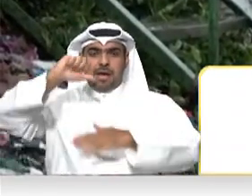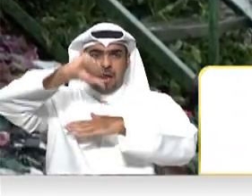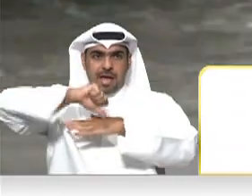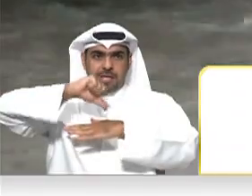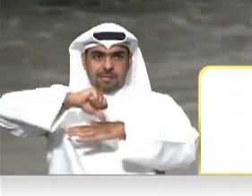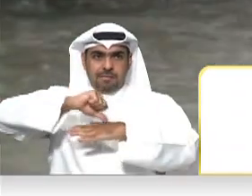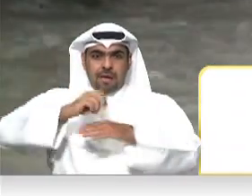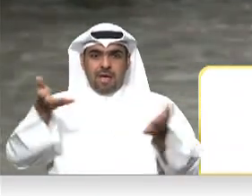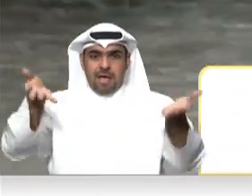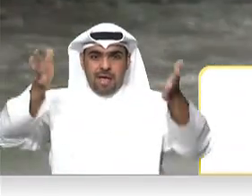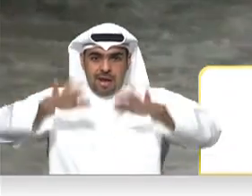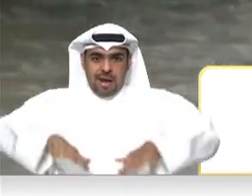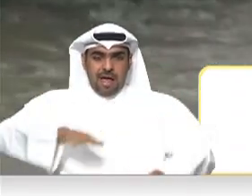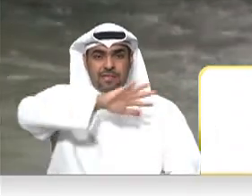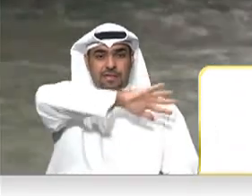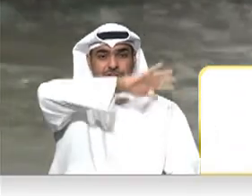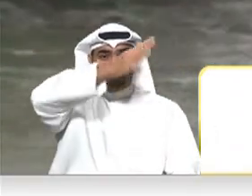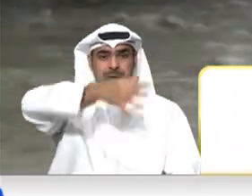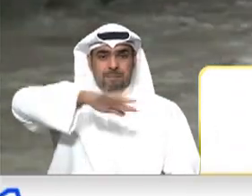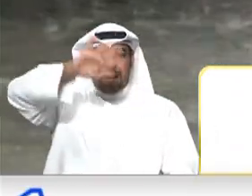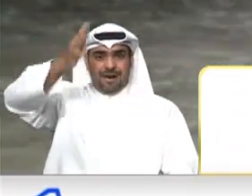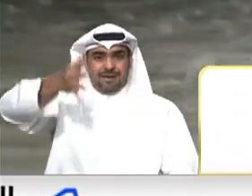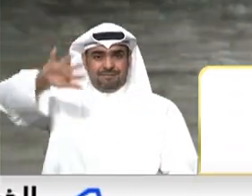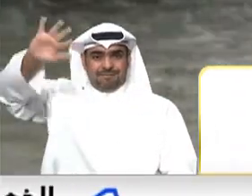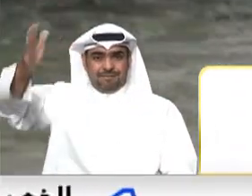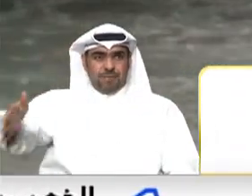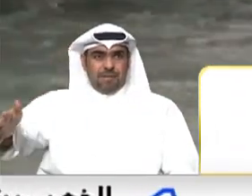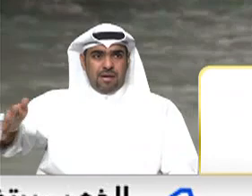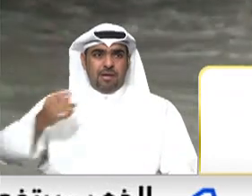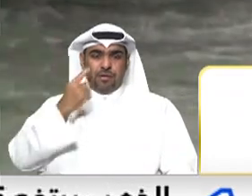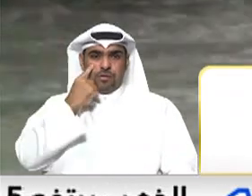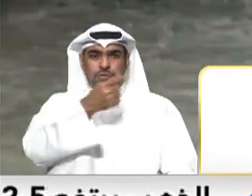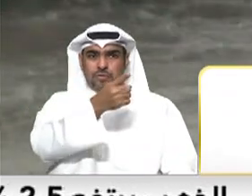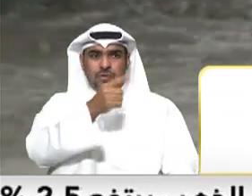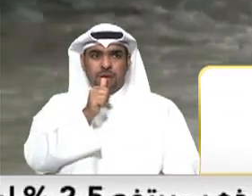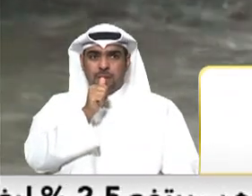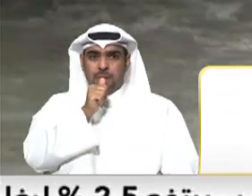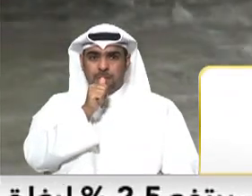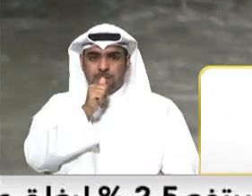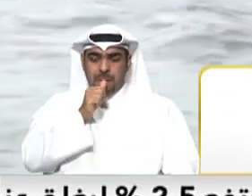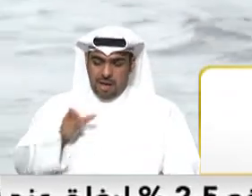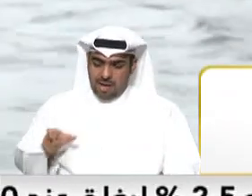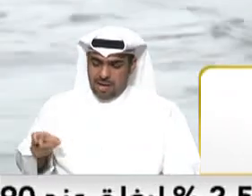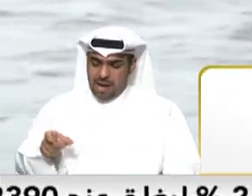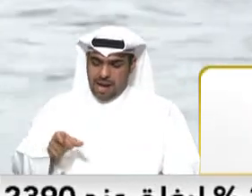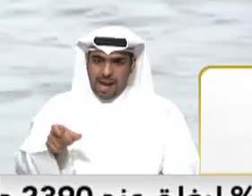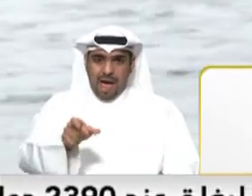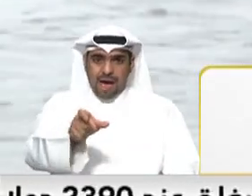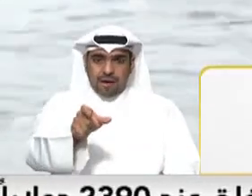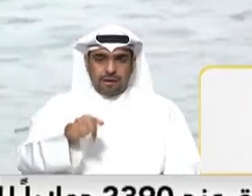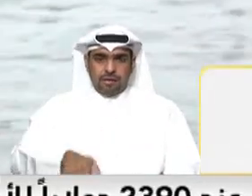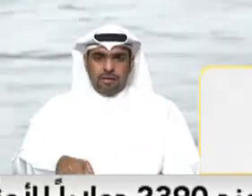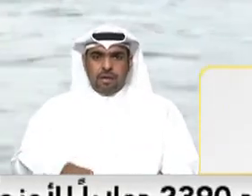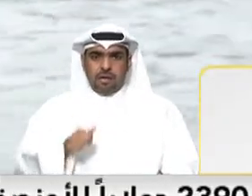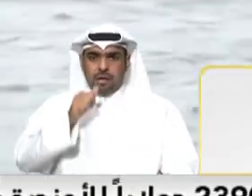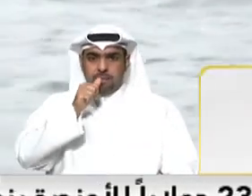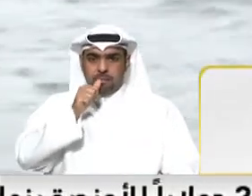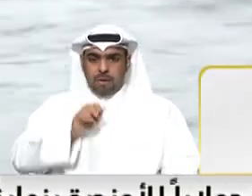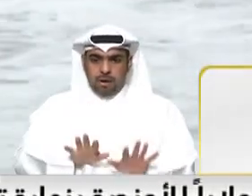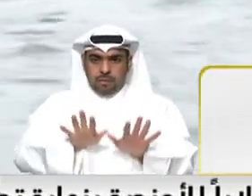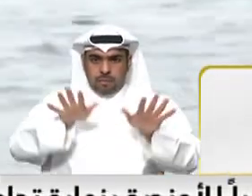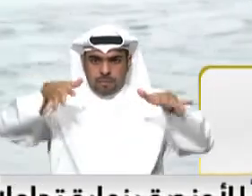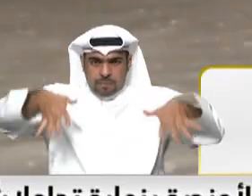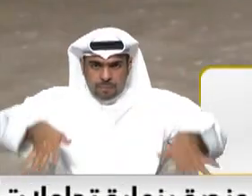بالتلال، فاضت عدة أنهار عن ضفافها وغمرت المياه الطرق والعديد من المنازل.